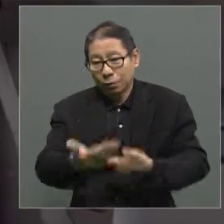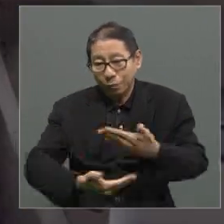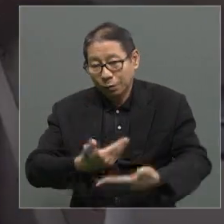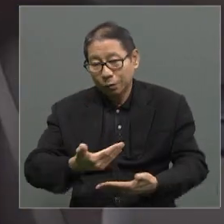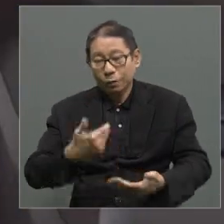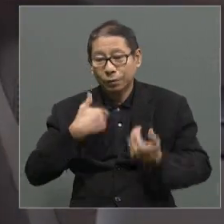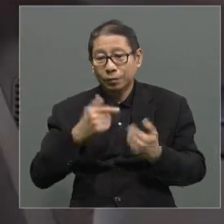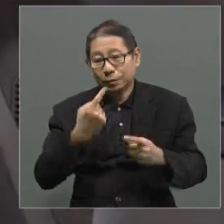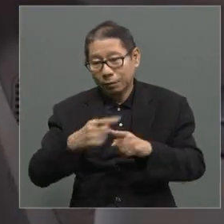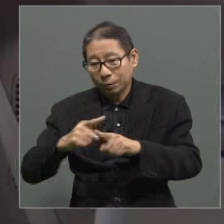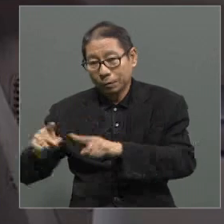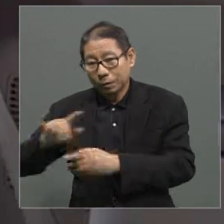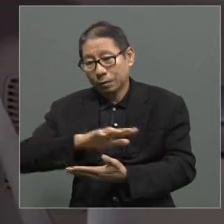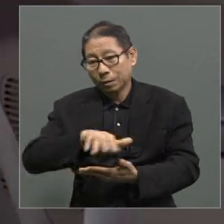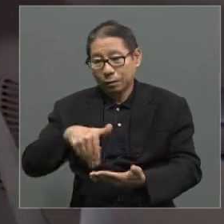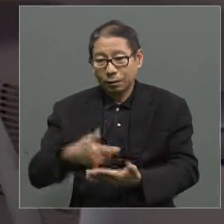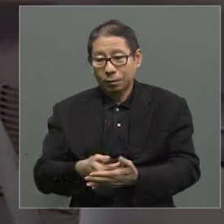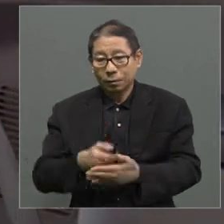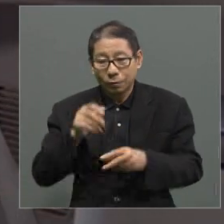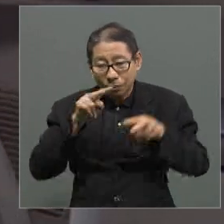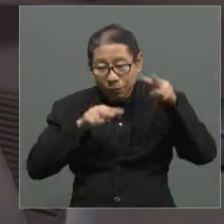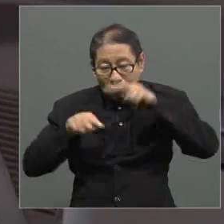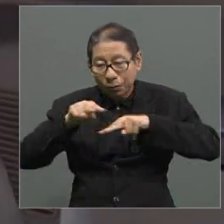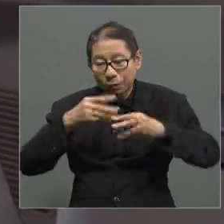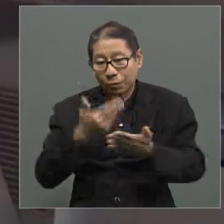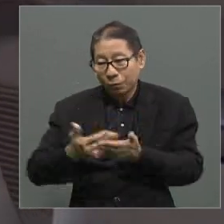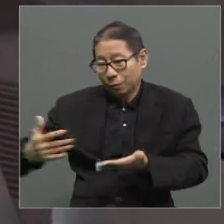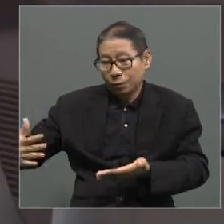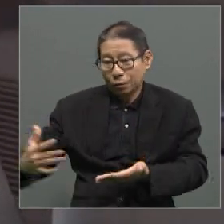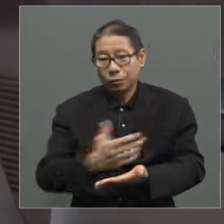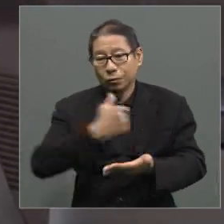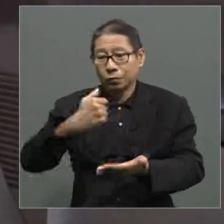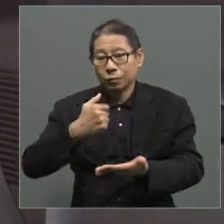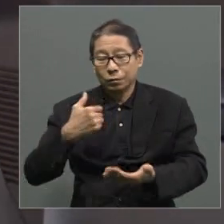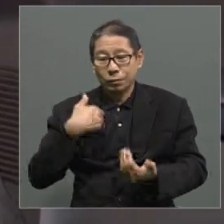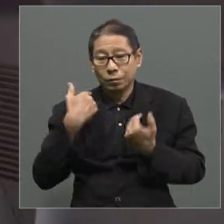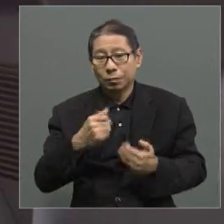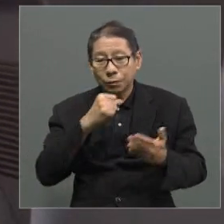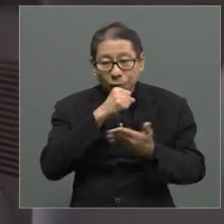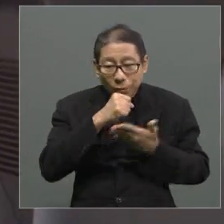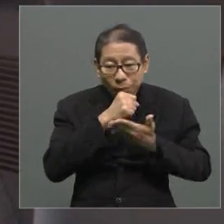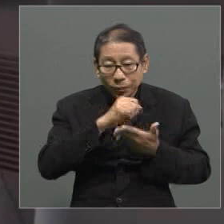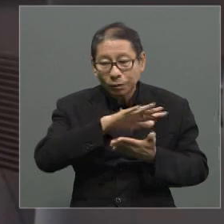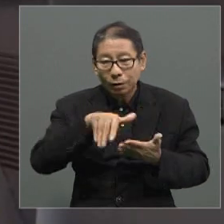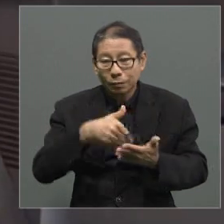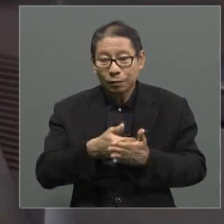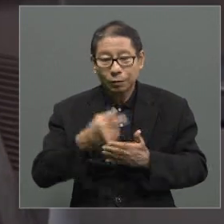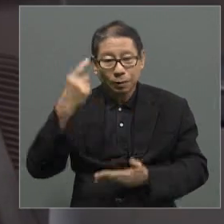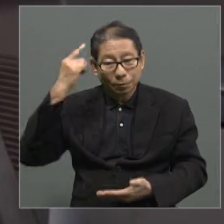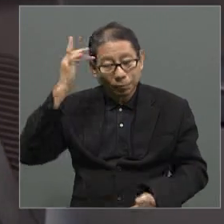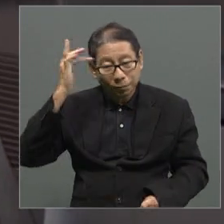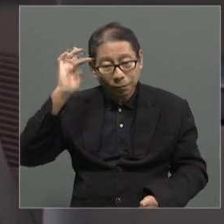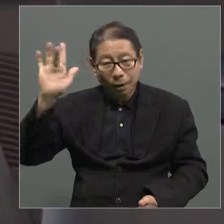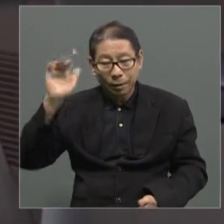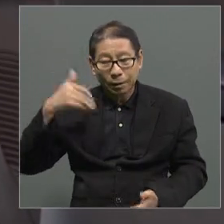การแล้วก็เครือข่ายทั้งหมดแล้วก็จะตรวจสอบเพื่อยึดทรัพย์ต่อไปเจ้าหน้าที่บอกว่ายาเสพติดทั้งหมดนี้ที่เป็นยาบ้านล้านกว่า